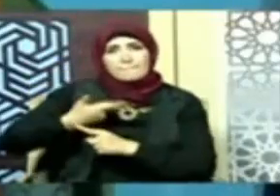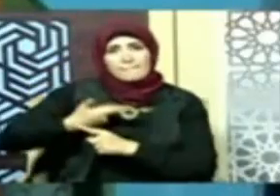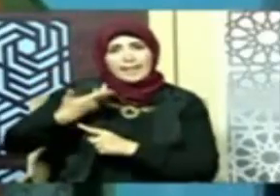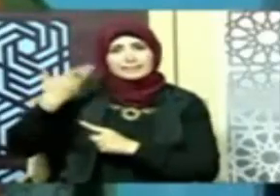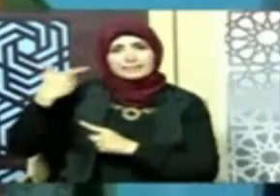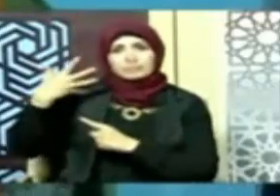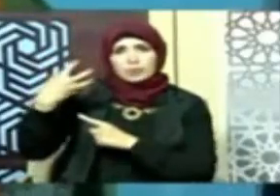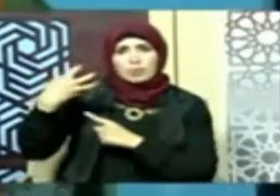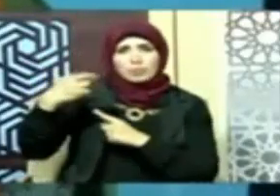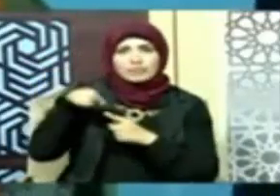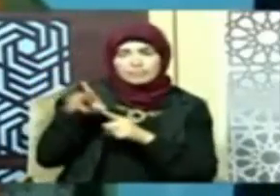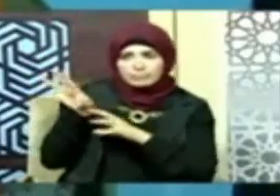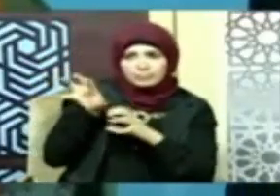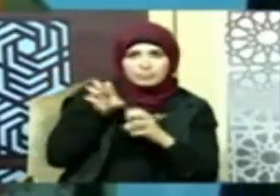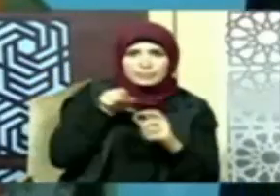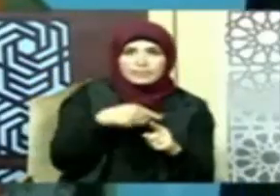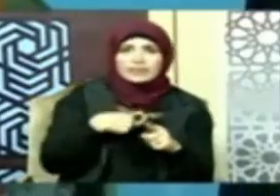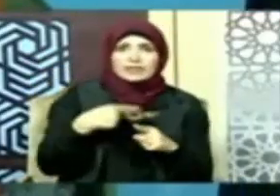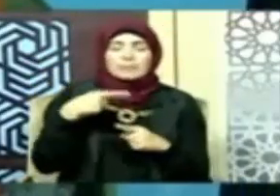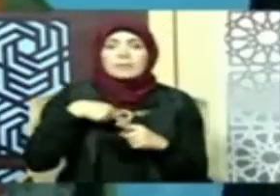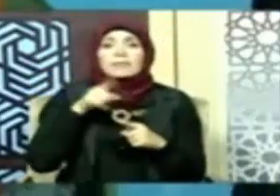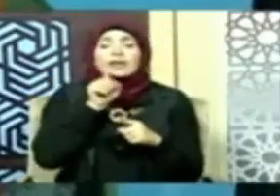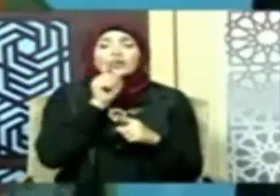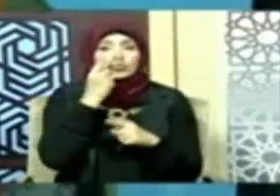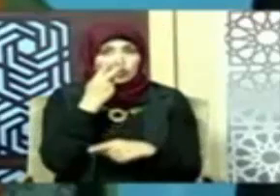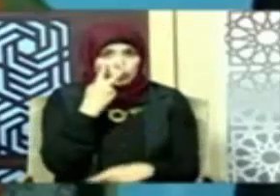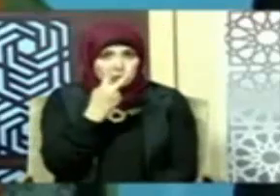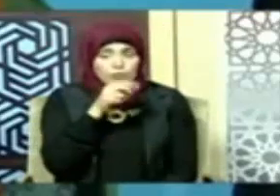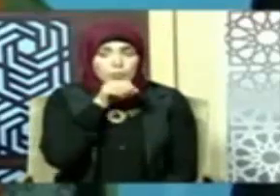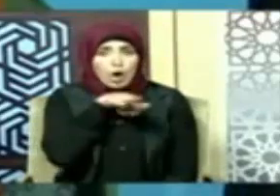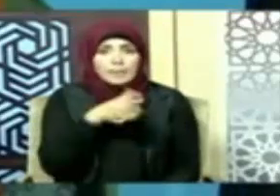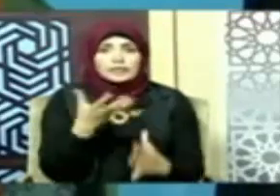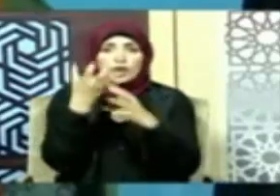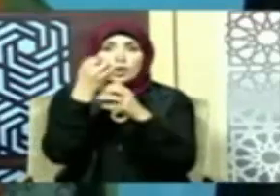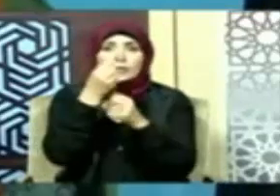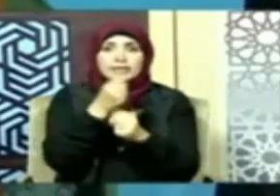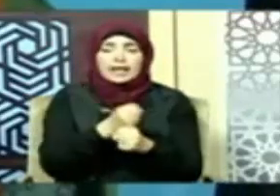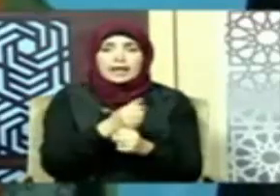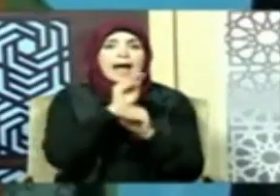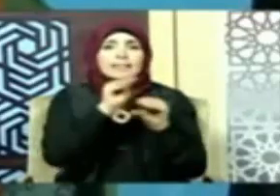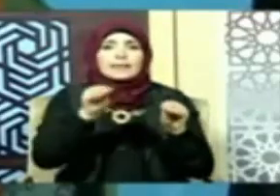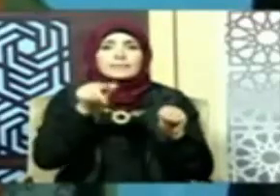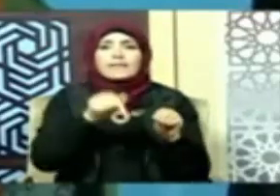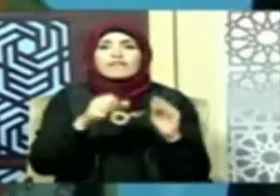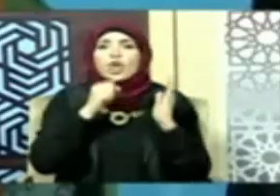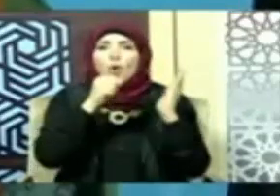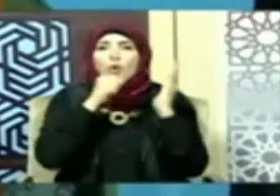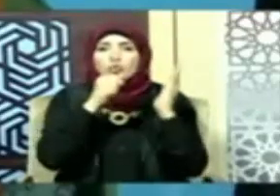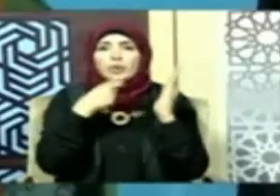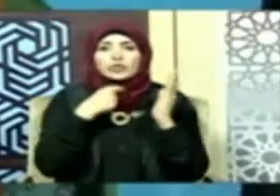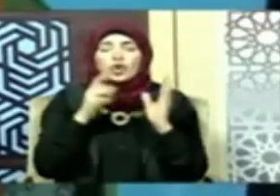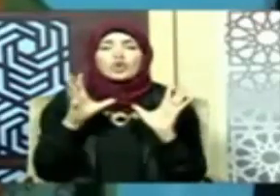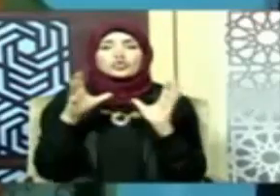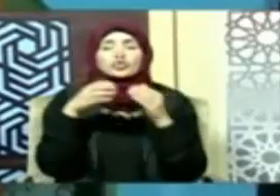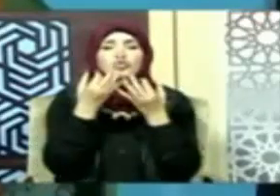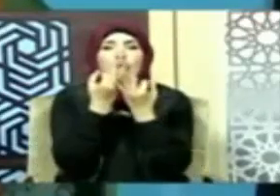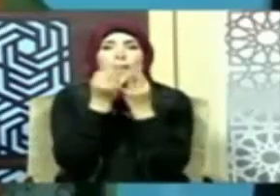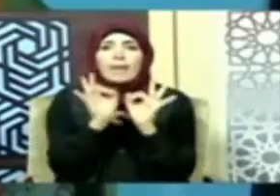فكما علمنا نبينا صلى الله عليه وسلم في خطبته الجامعة